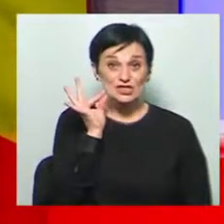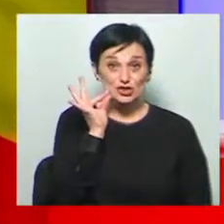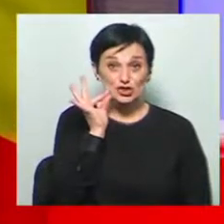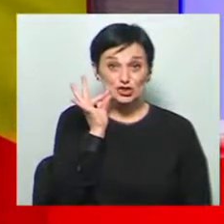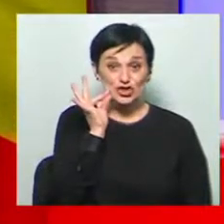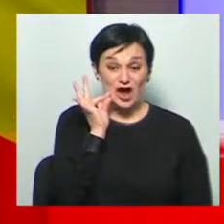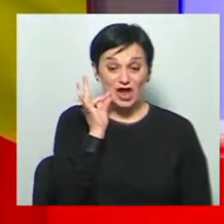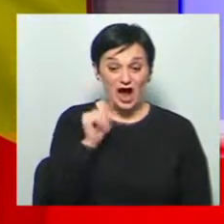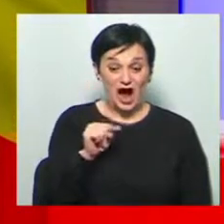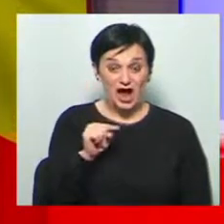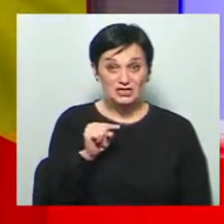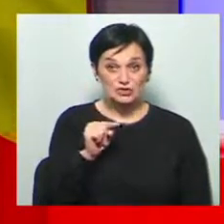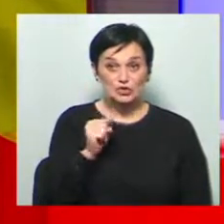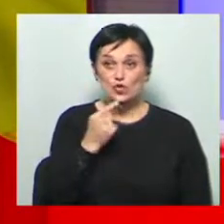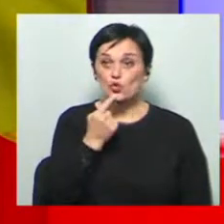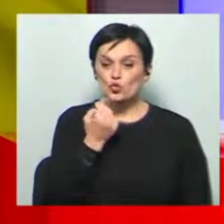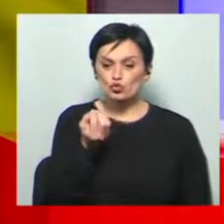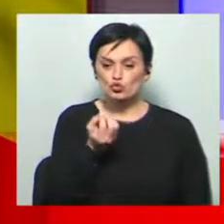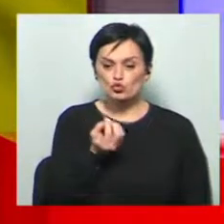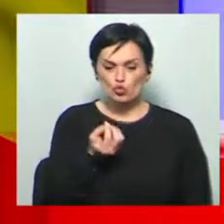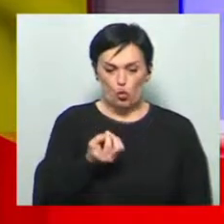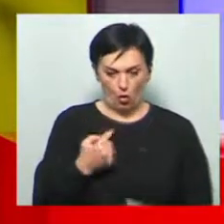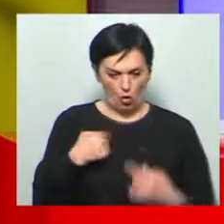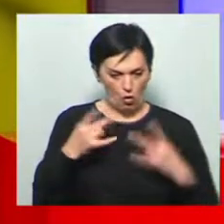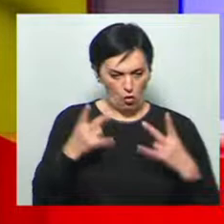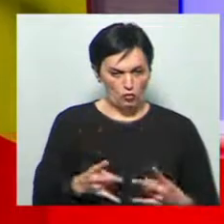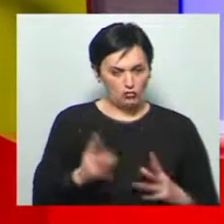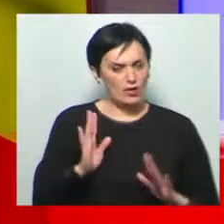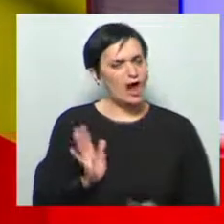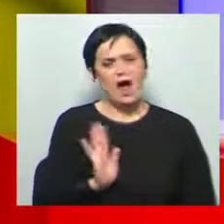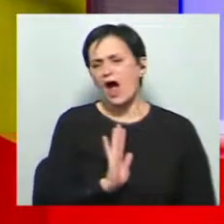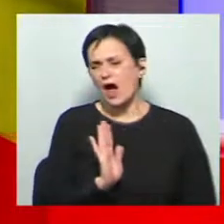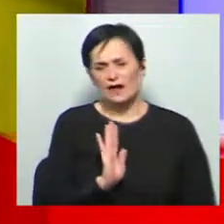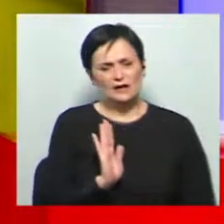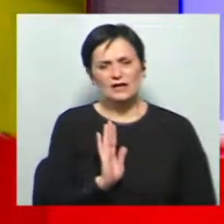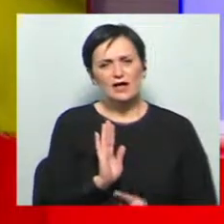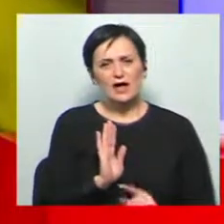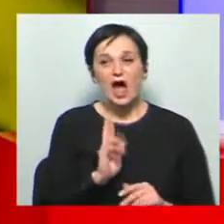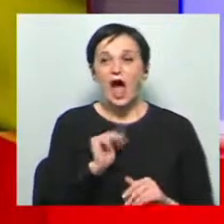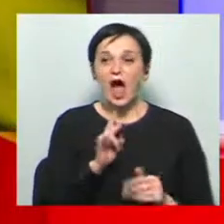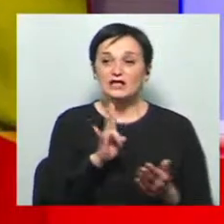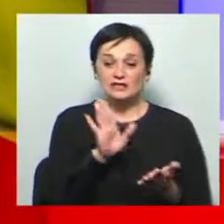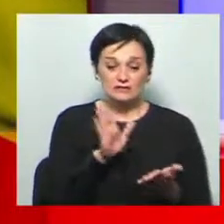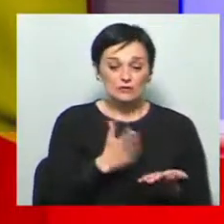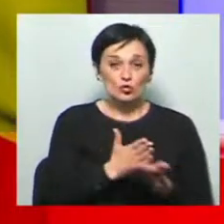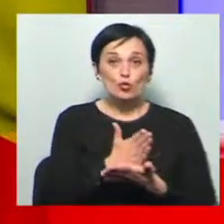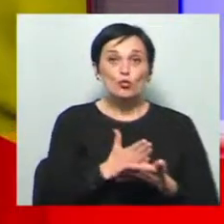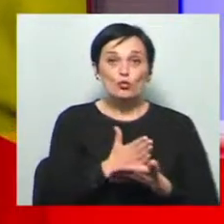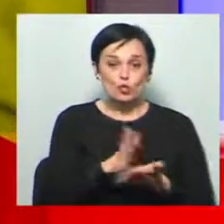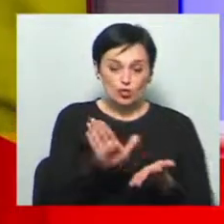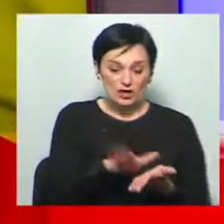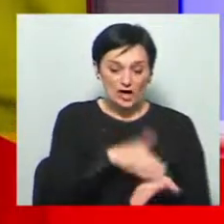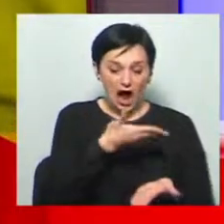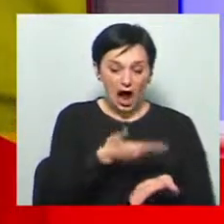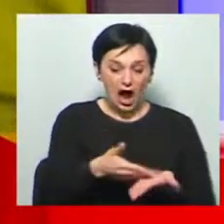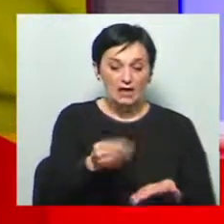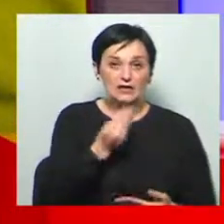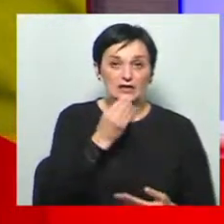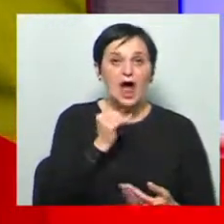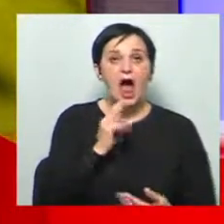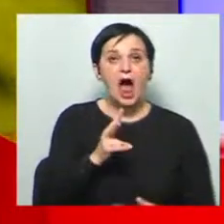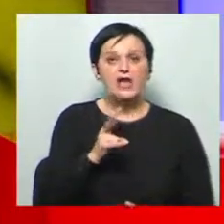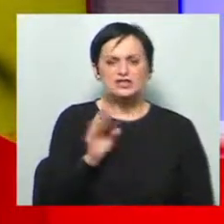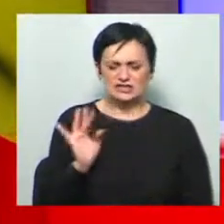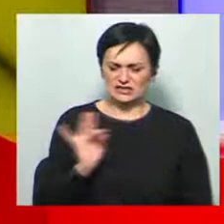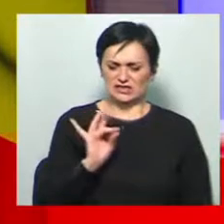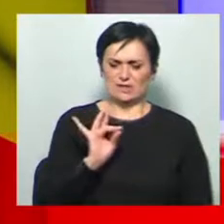შაქარს თუ მივირთმევ, თრომბოზი დამემართება? რასაკვირველია, არა. ან კარაქიან პურს თუ მივირთმევ, ან ცხიმიან ხორცს